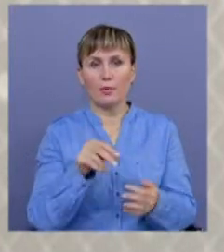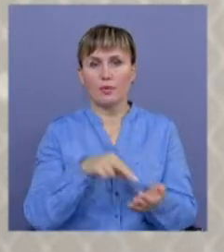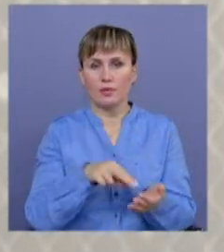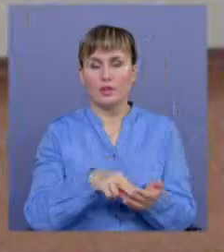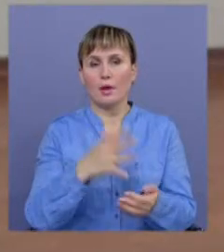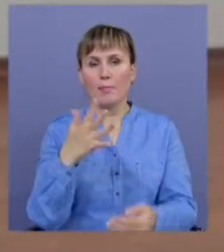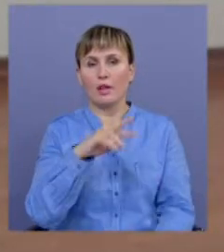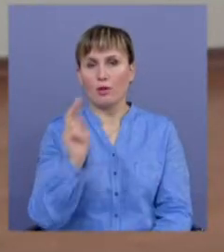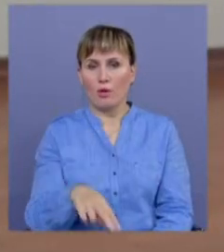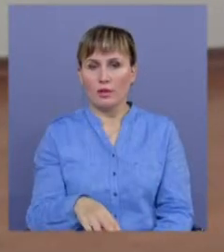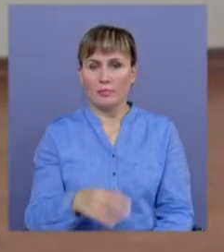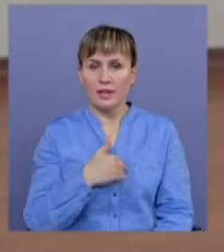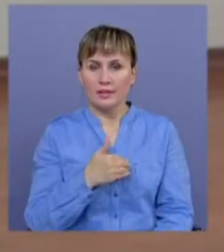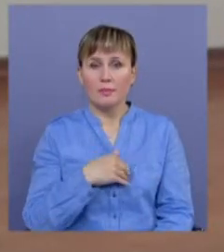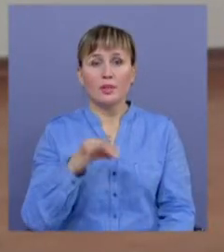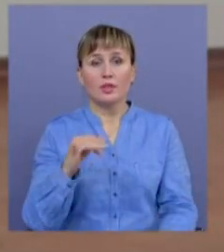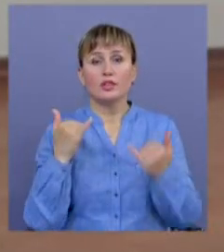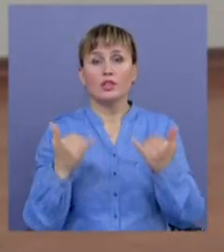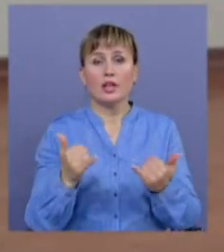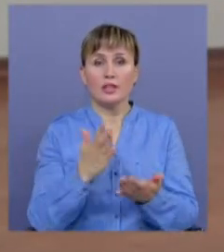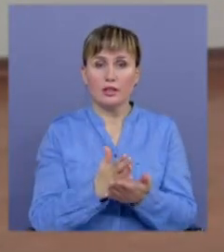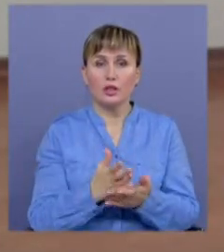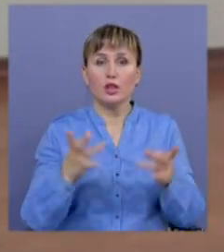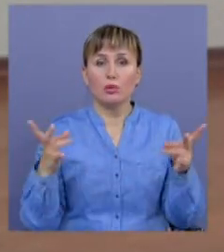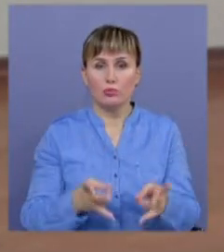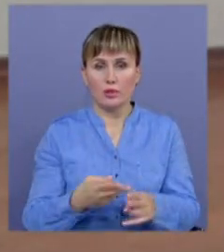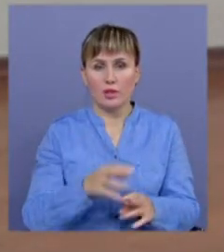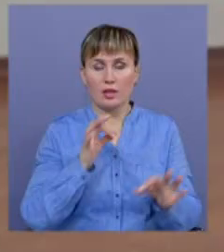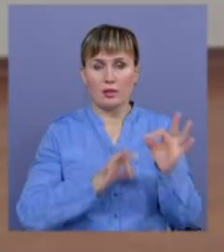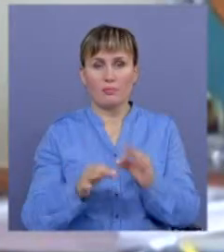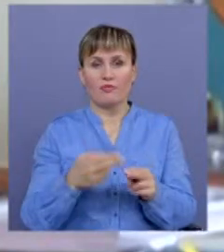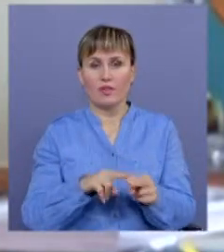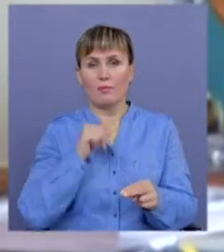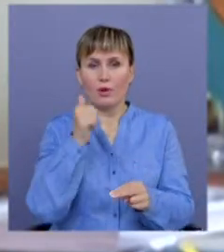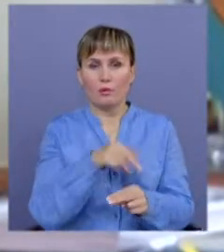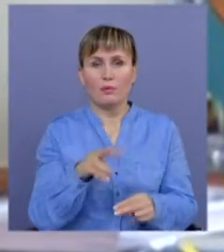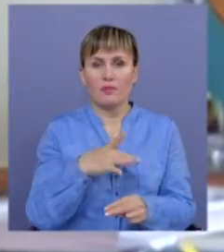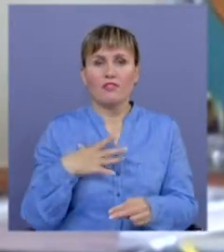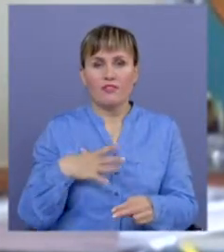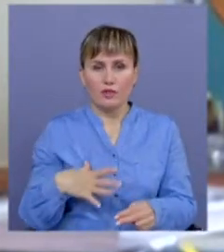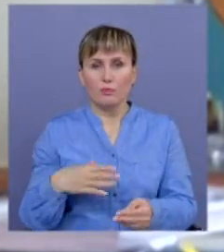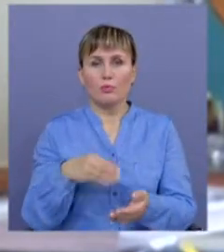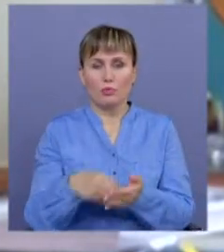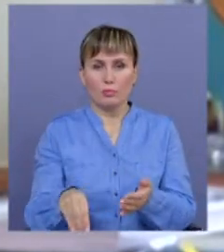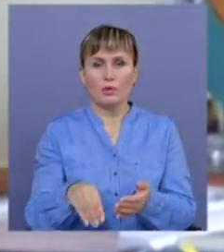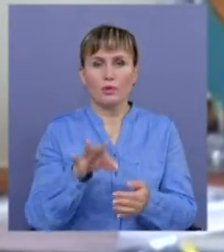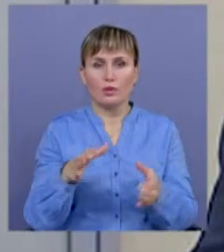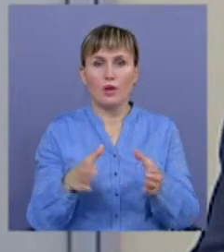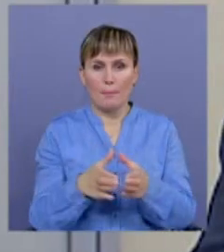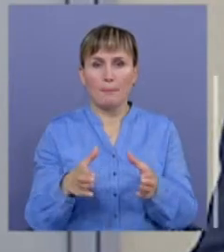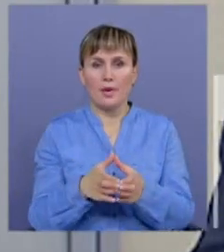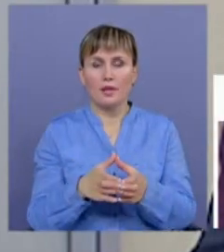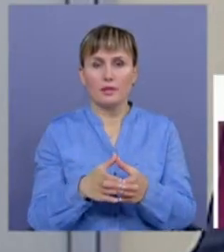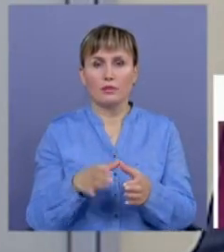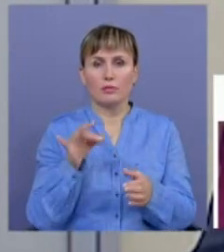в $5. Сейчас же, с учетом того, что есть потребность в этом препарате, конечно, в текущем году мы вынуждены будем приобрести его и компании GlaxoSmithKline,